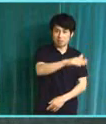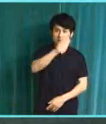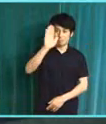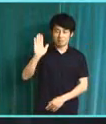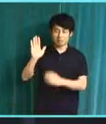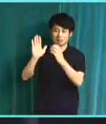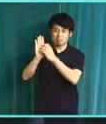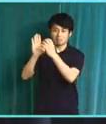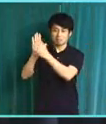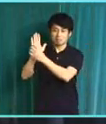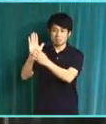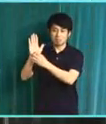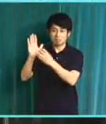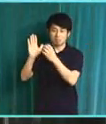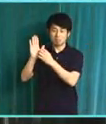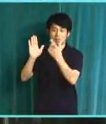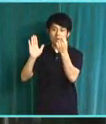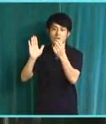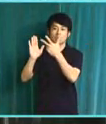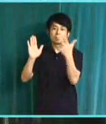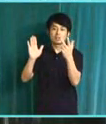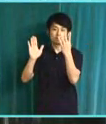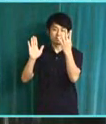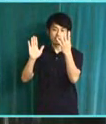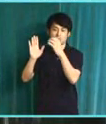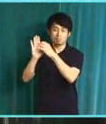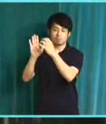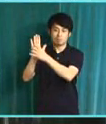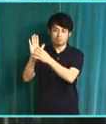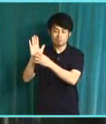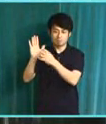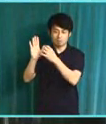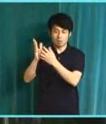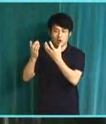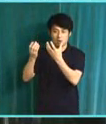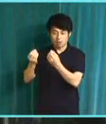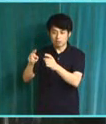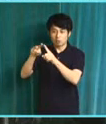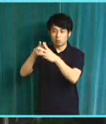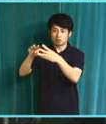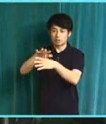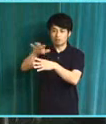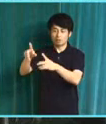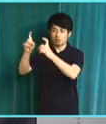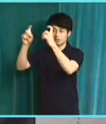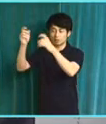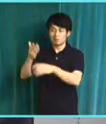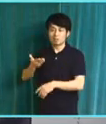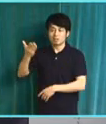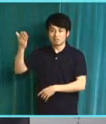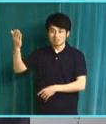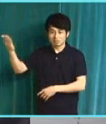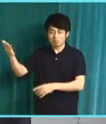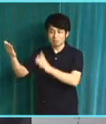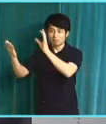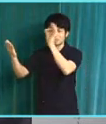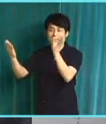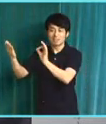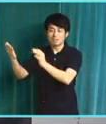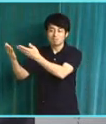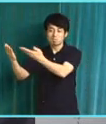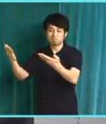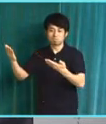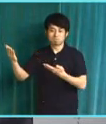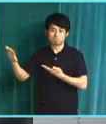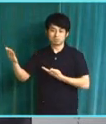て、うん、忍び文字を4つ集めていただくと。 へ、 でそれを小田原城に持っていた ていただくと、はい、